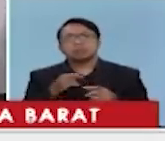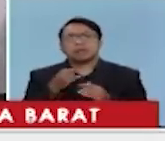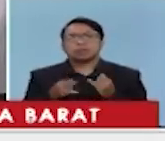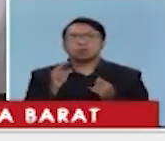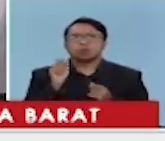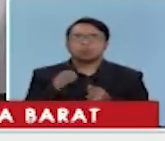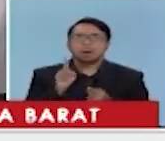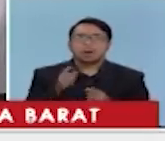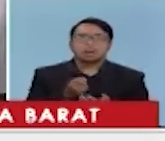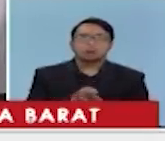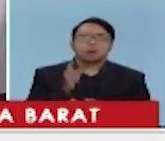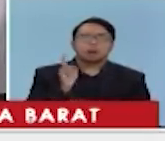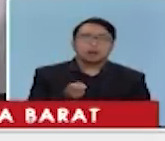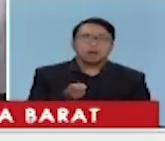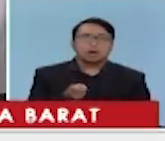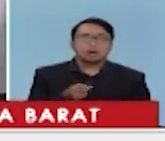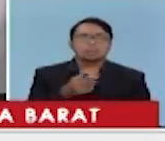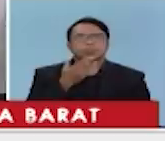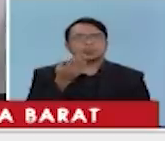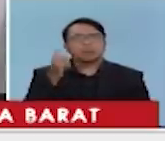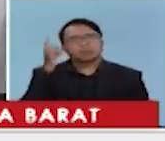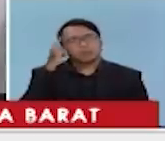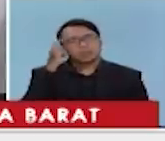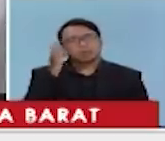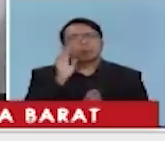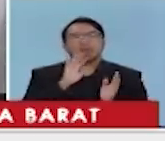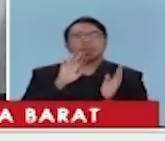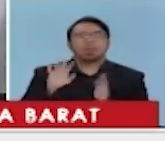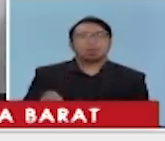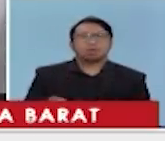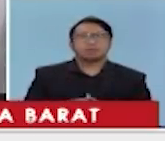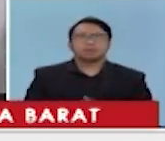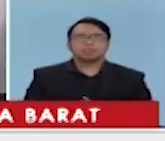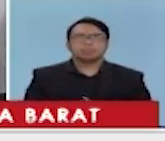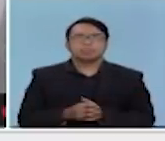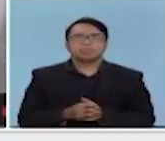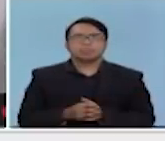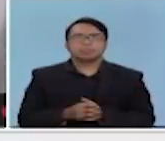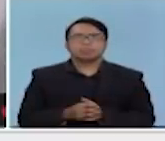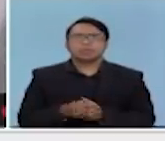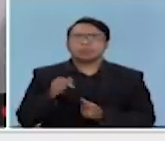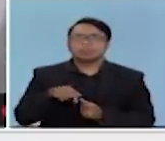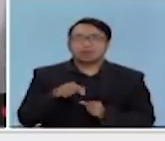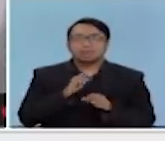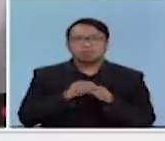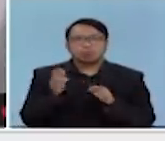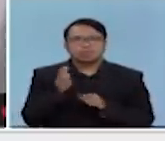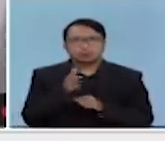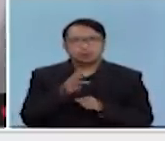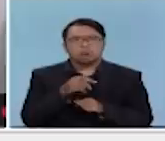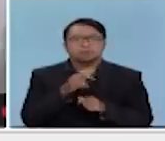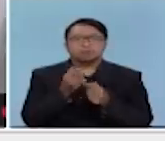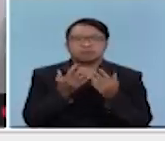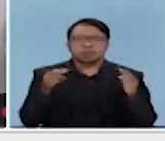yang kesekian bagi para pembuat konten. Jadi tadi kembali pada persaingan di dalam memperoleh perhatian,